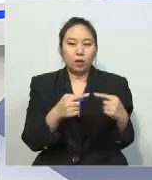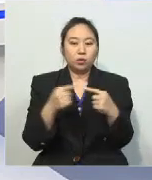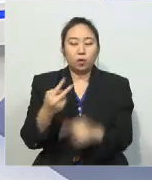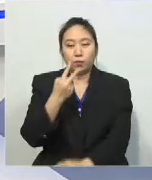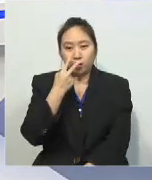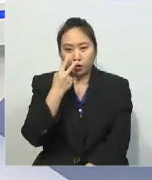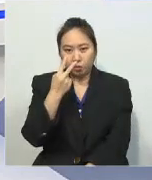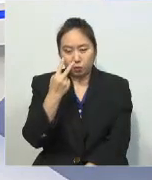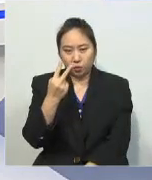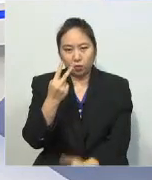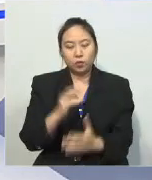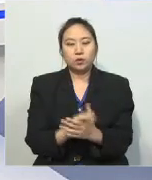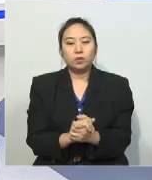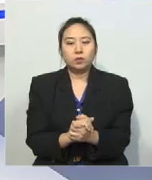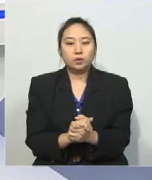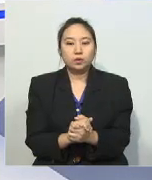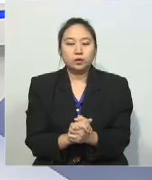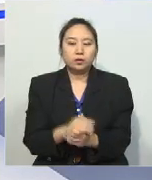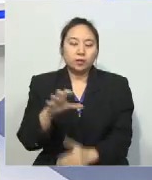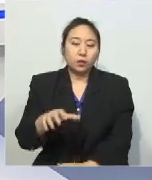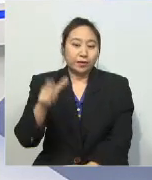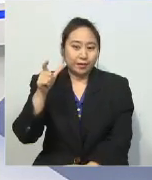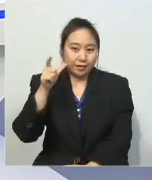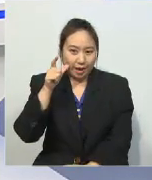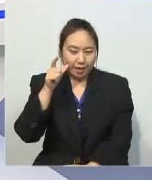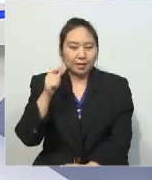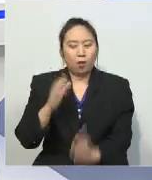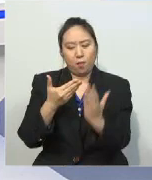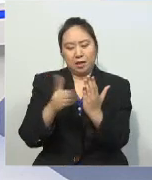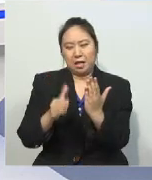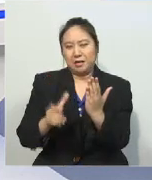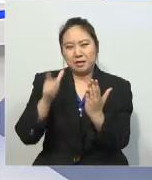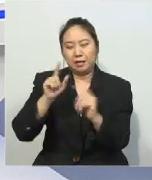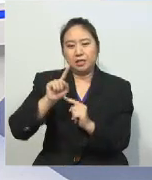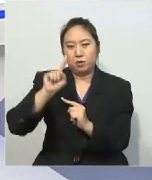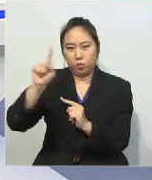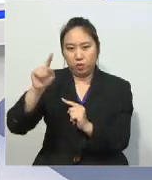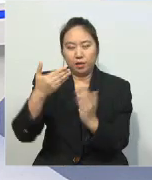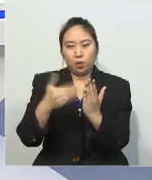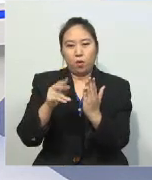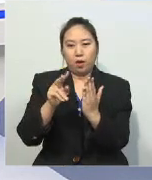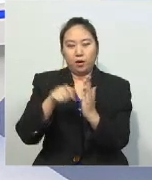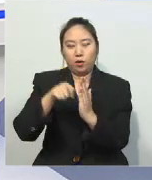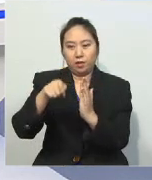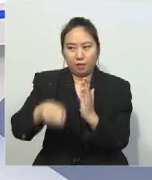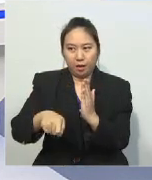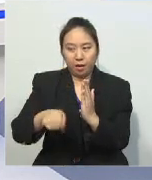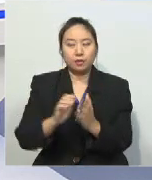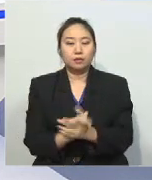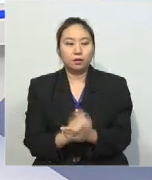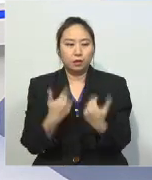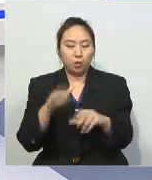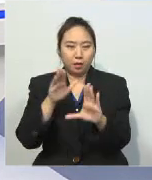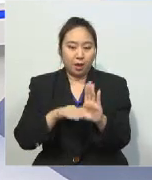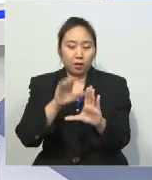ไปดูอีกหนึ่งจังหวัดนะครับซึ่งถือว่าเป็นพื้นที่ขนาดใหญ่และน่าจะเป็นเบอร์หนึ่งของภาคอีสานเลยนะครับคือที่จังหวัดนครราชสีมานะครับบรร